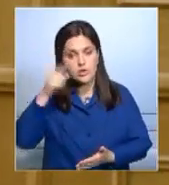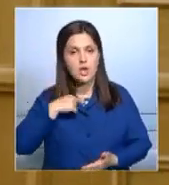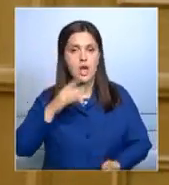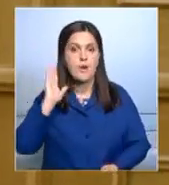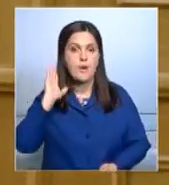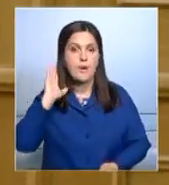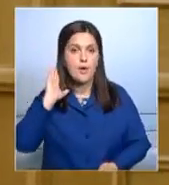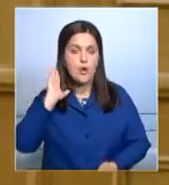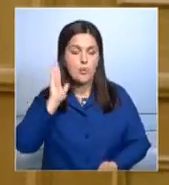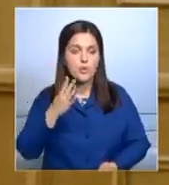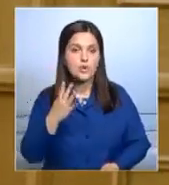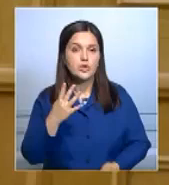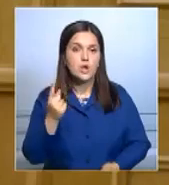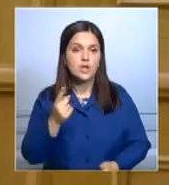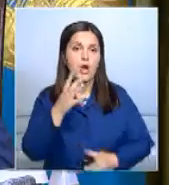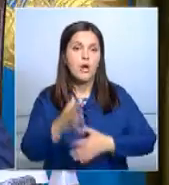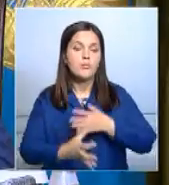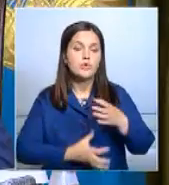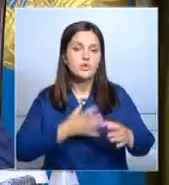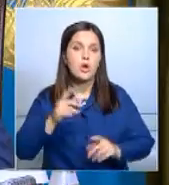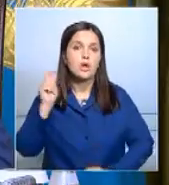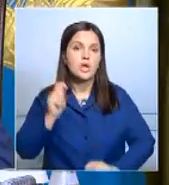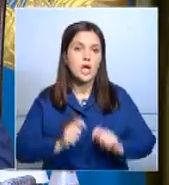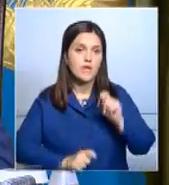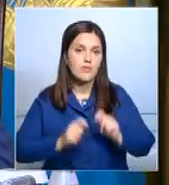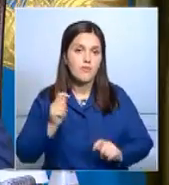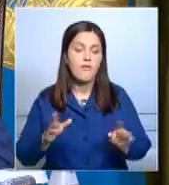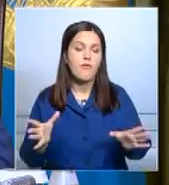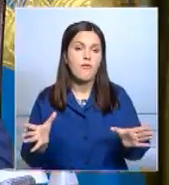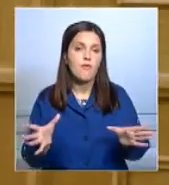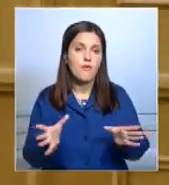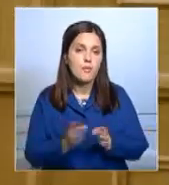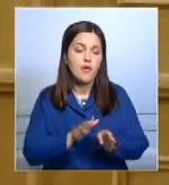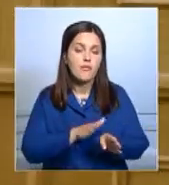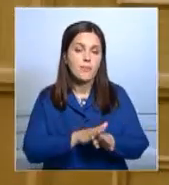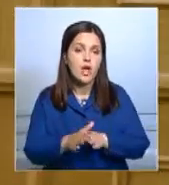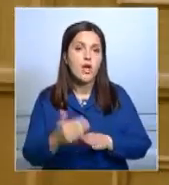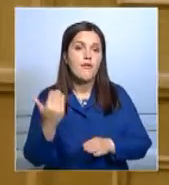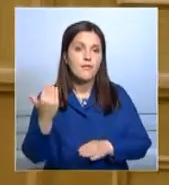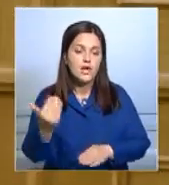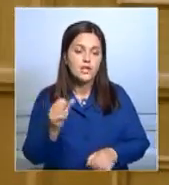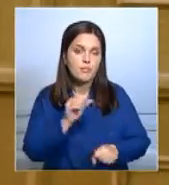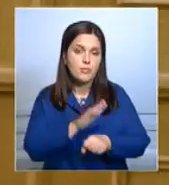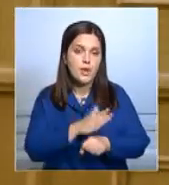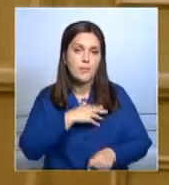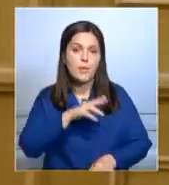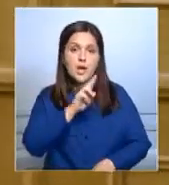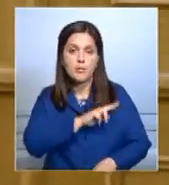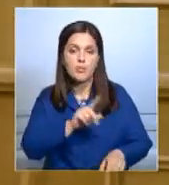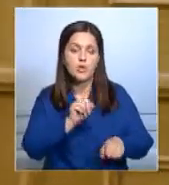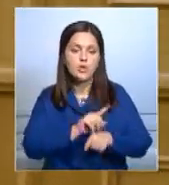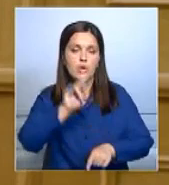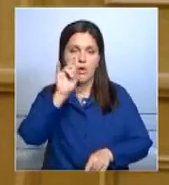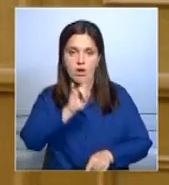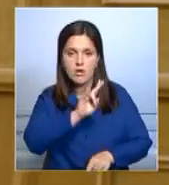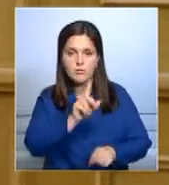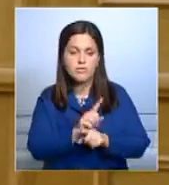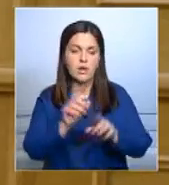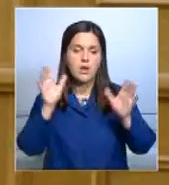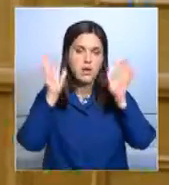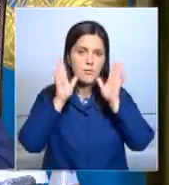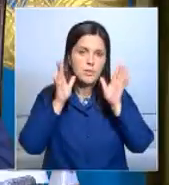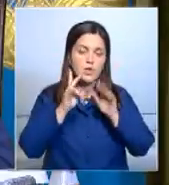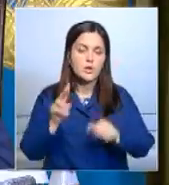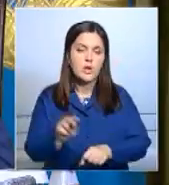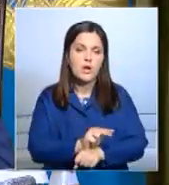провести 41 международную конференцию. Вместе с тем, выполняя ваши поручения, работаем мы и в сфере религии. Совместно с